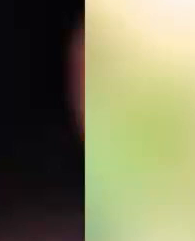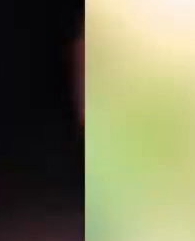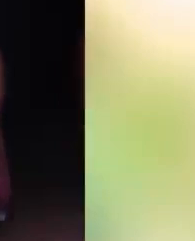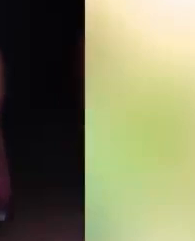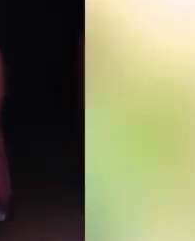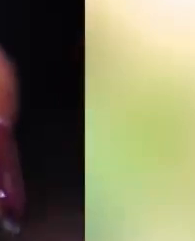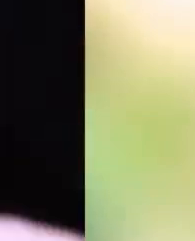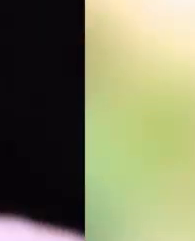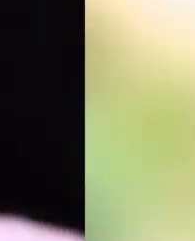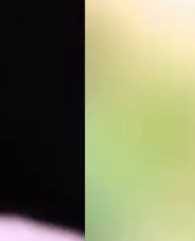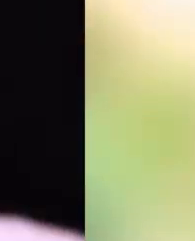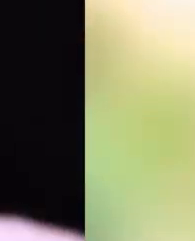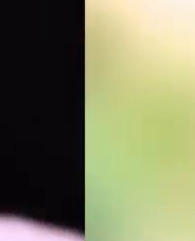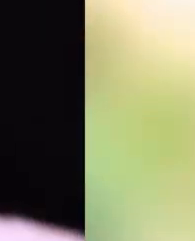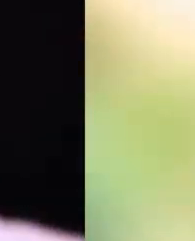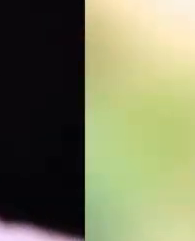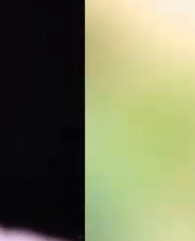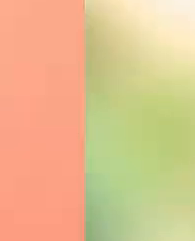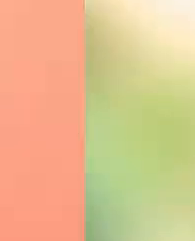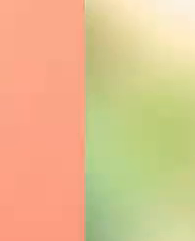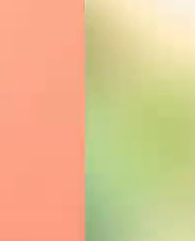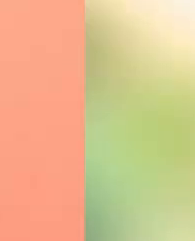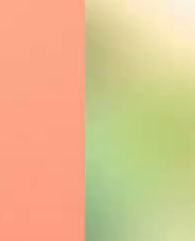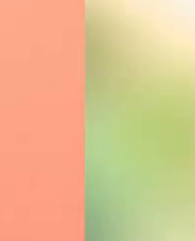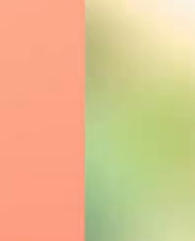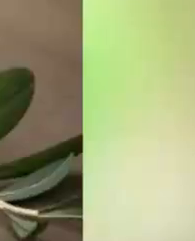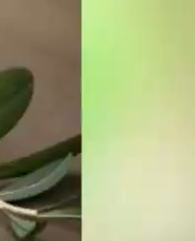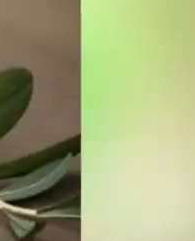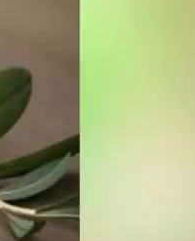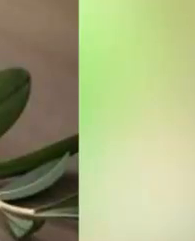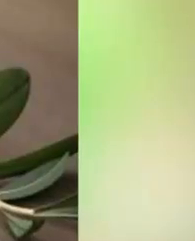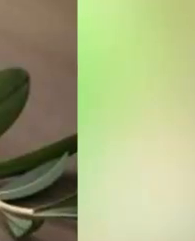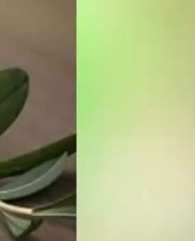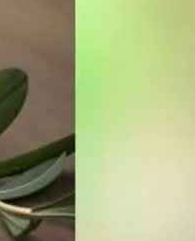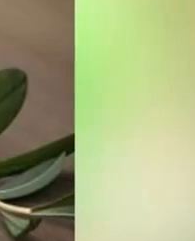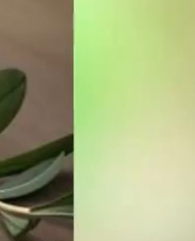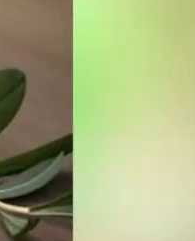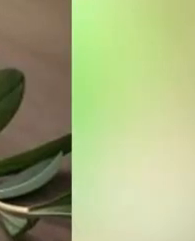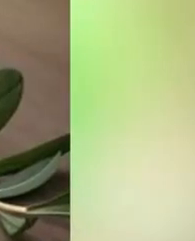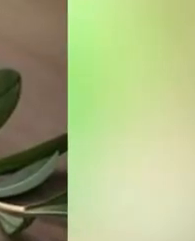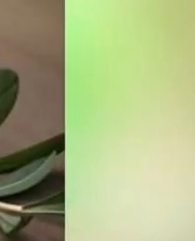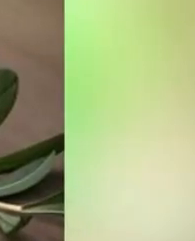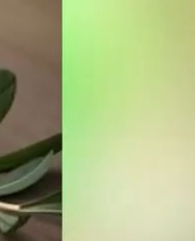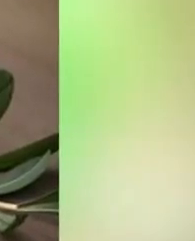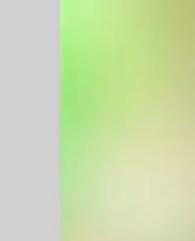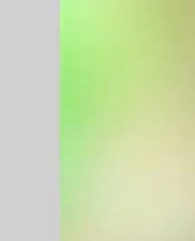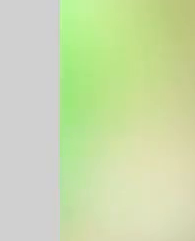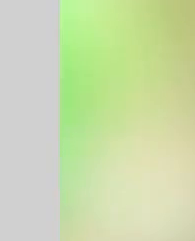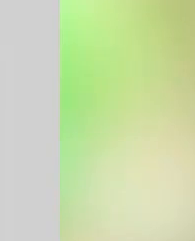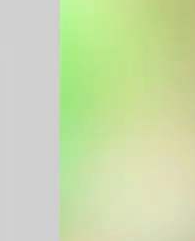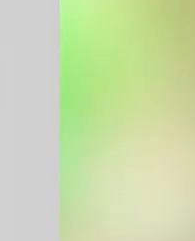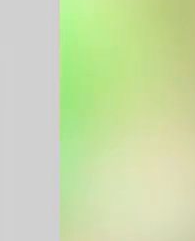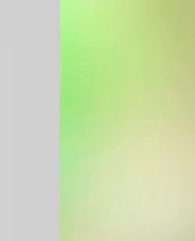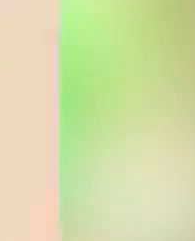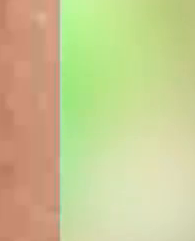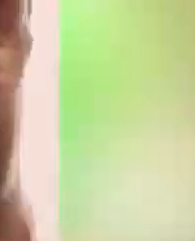n'ubunyobwa bisigura uruhu rwawe rukeye kandi rusukuye by'intangarugero. Icya kabiri yifitemo ibyatsi karimano birinda uruhu rwawe kurwaragurika